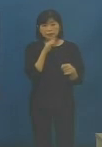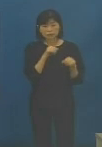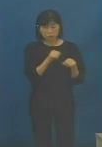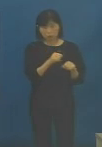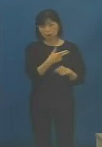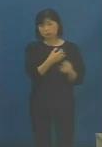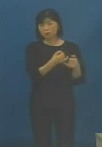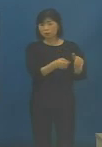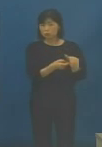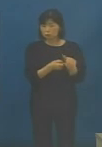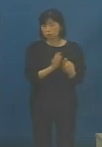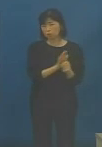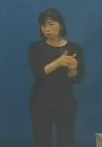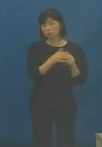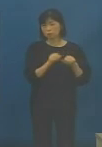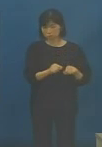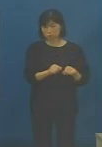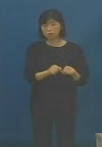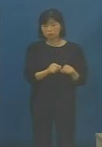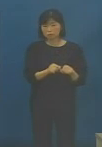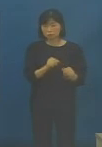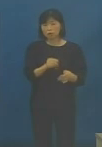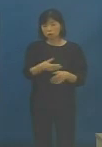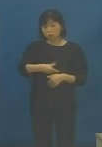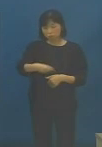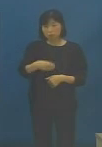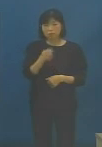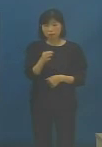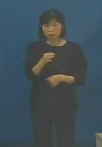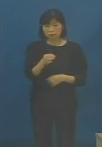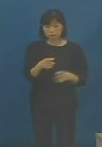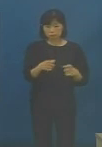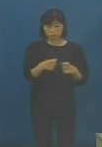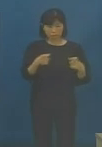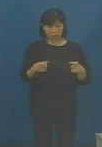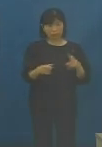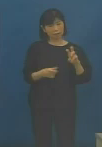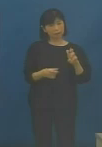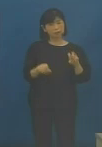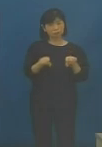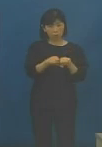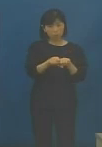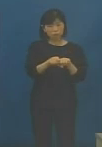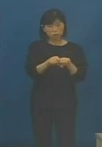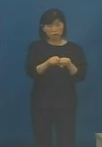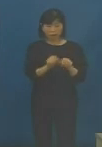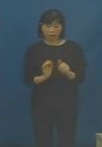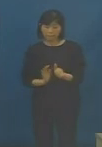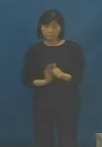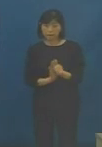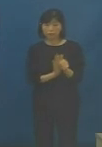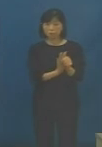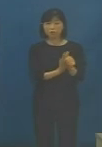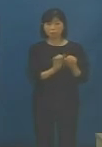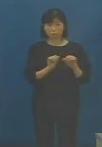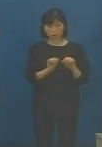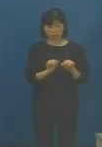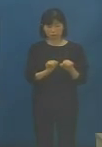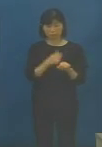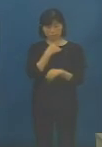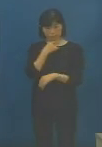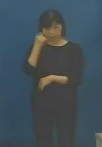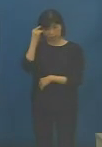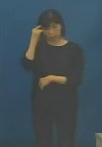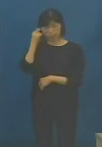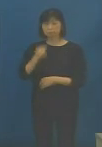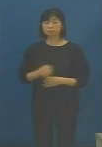で融資枠の30億円増を図る、また伴走支援も行っていくということにいたしたいと思